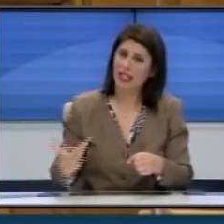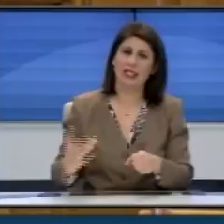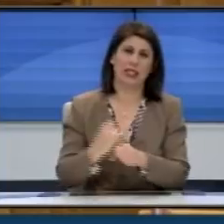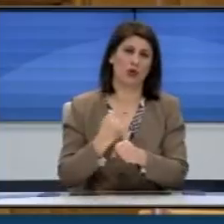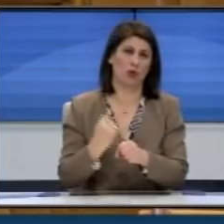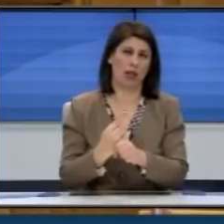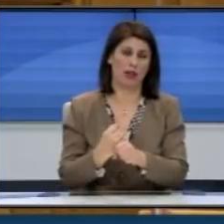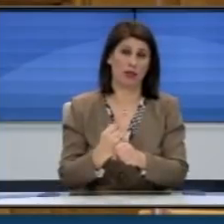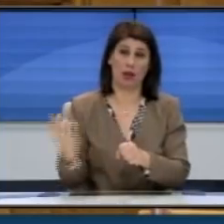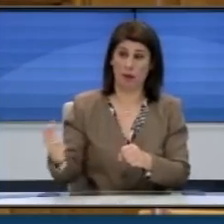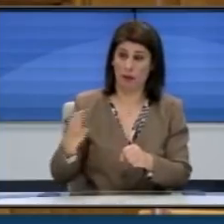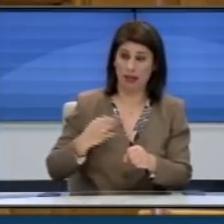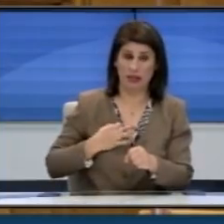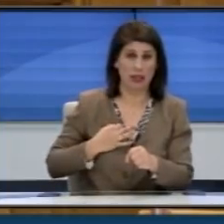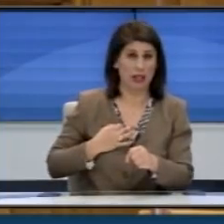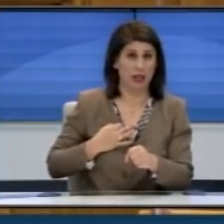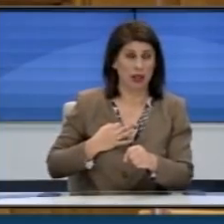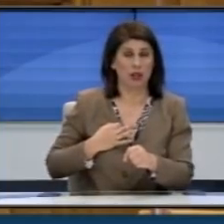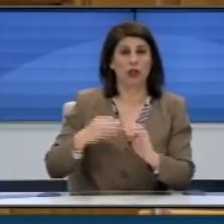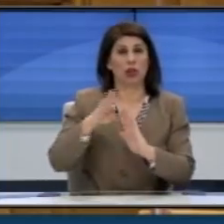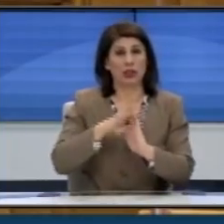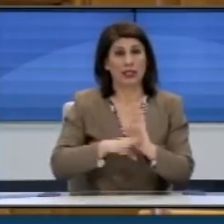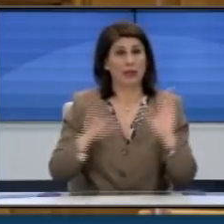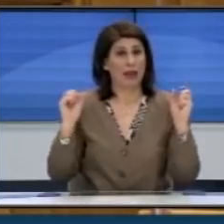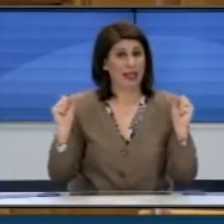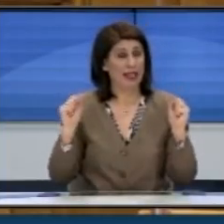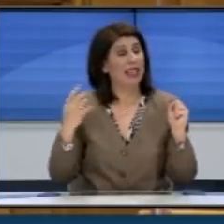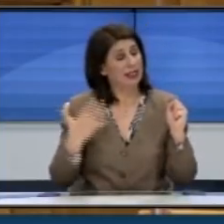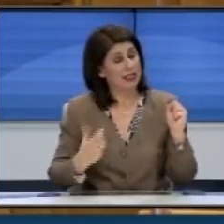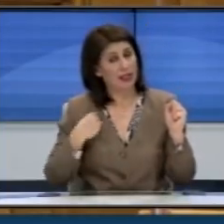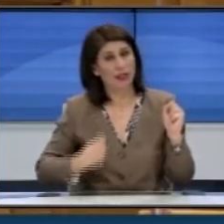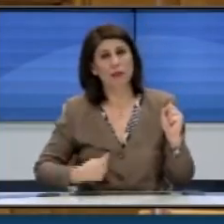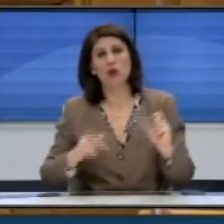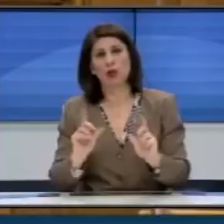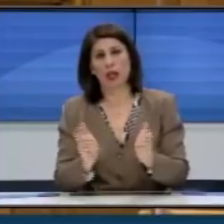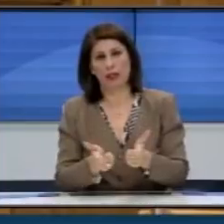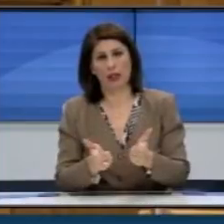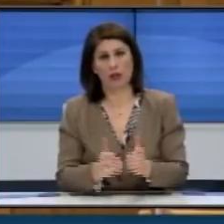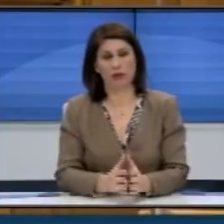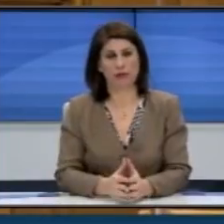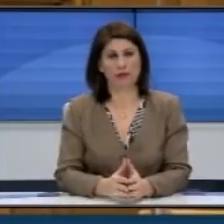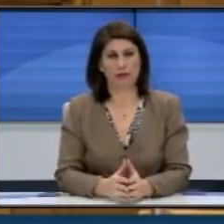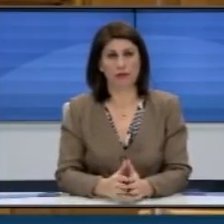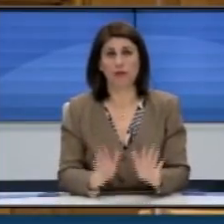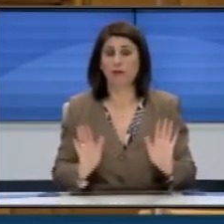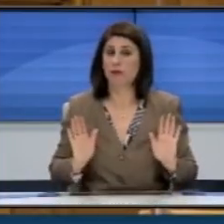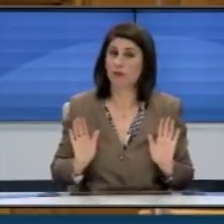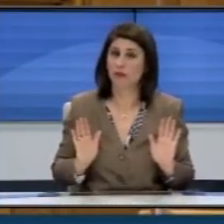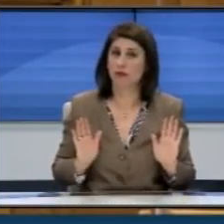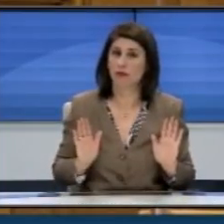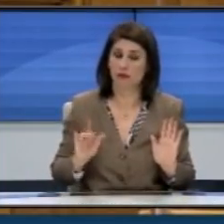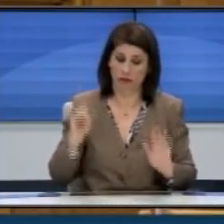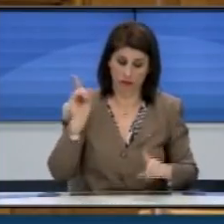δουλειές. Μας λέτε ότι το σύστημα υγείας είναι δημόσιο και εθνικό. Όμως